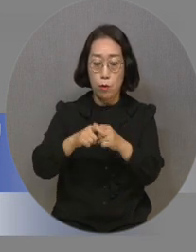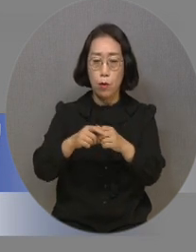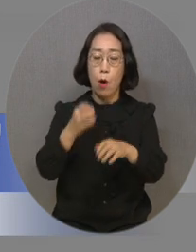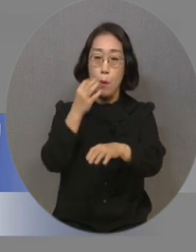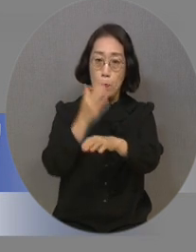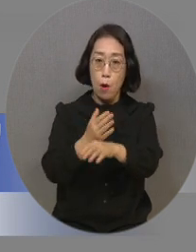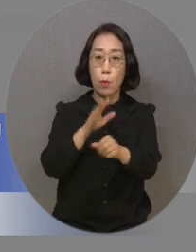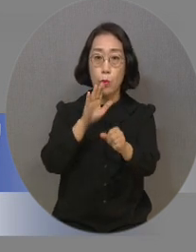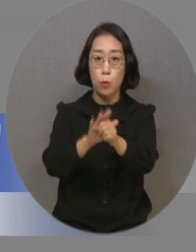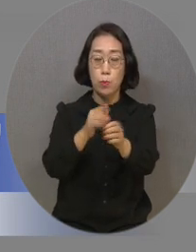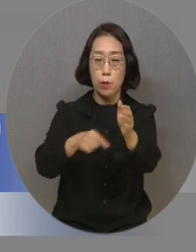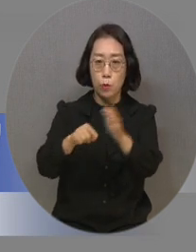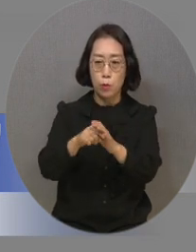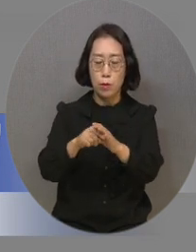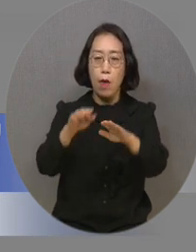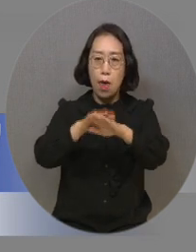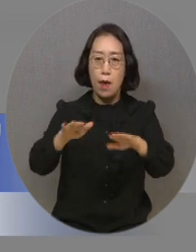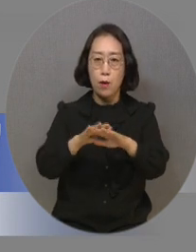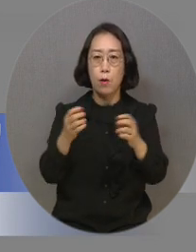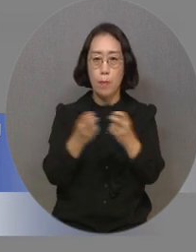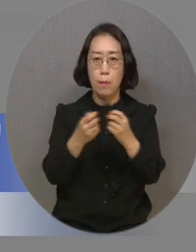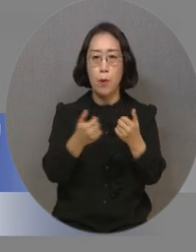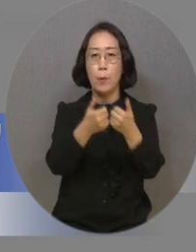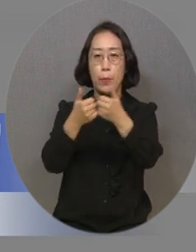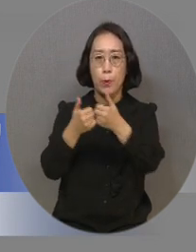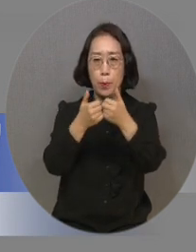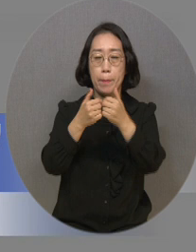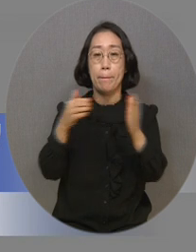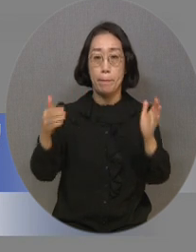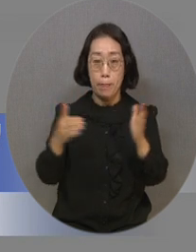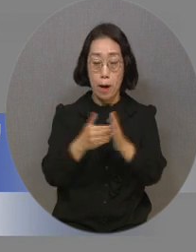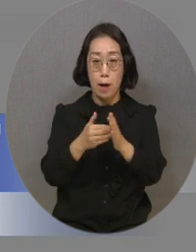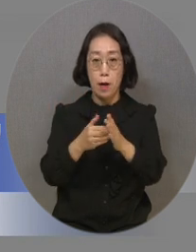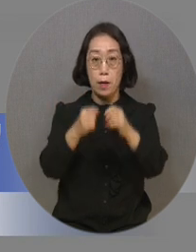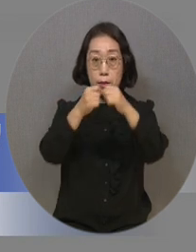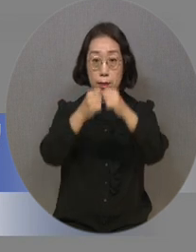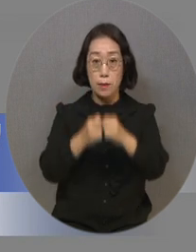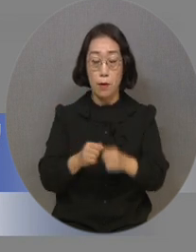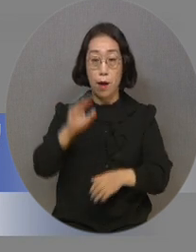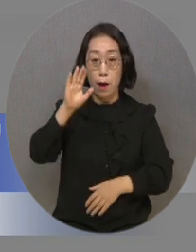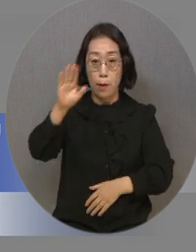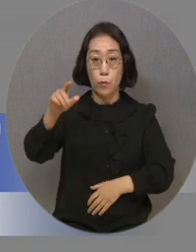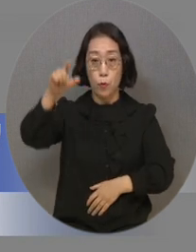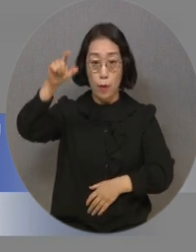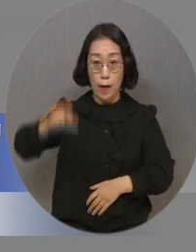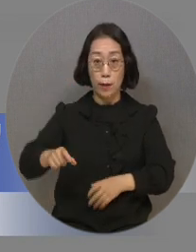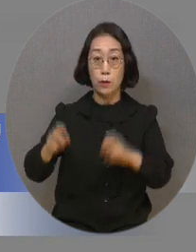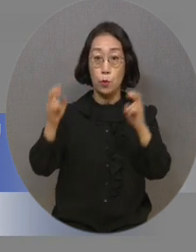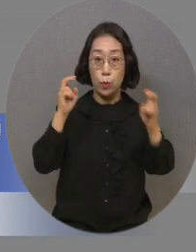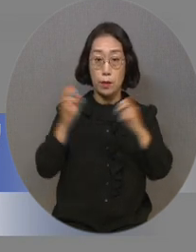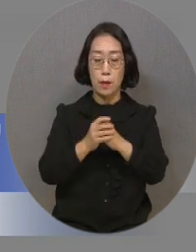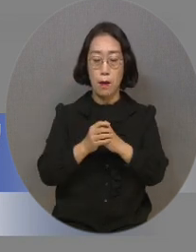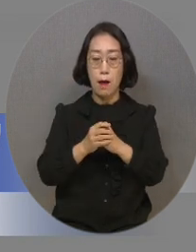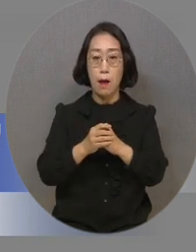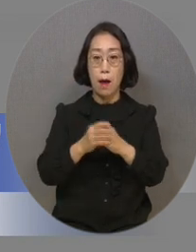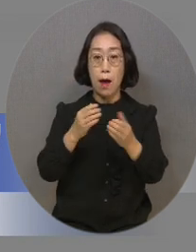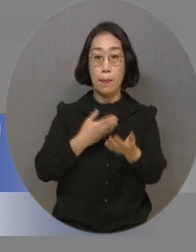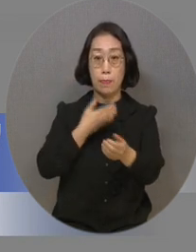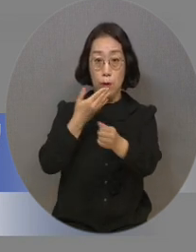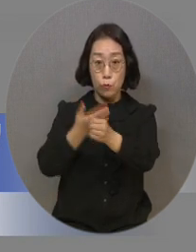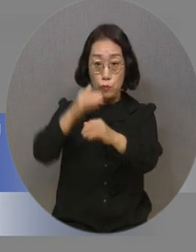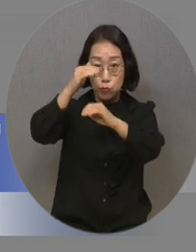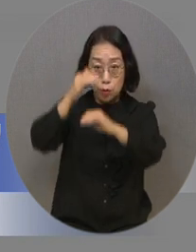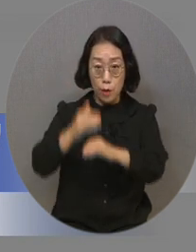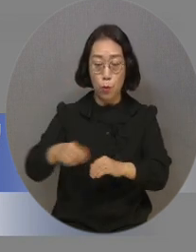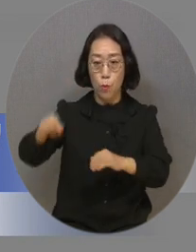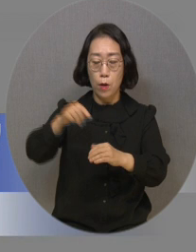회사 등과 개선 방안을 마련했습니다. 구체적으로 보면 앞으로 카드사에서는 상품 안내장에 이 점자